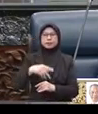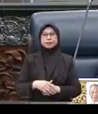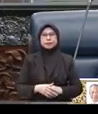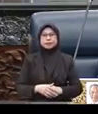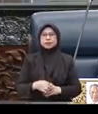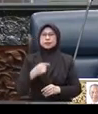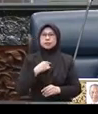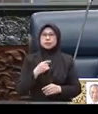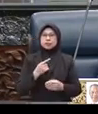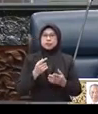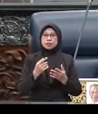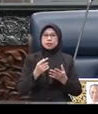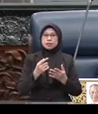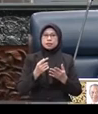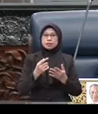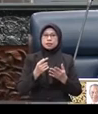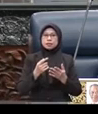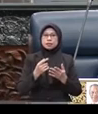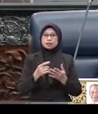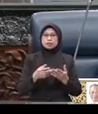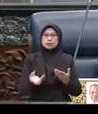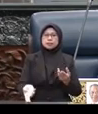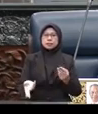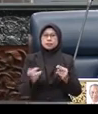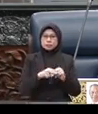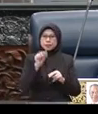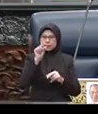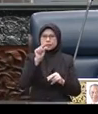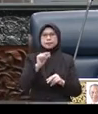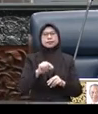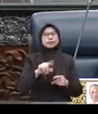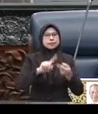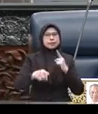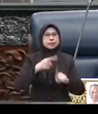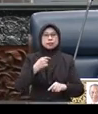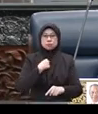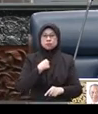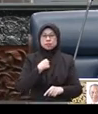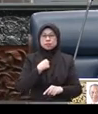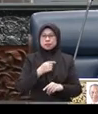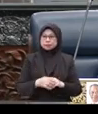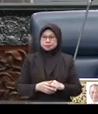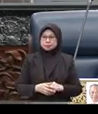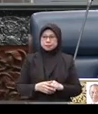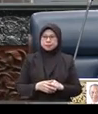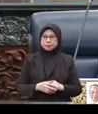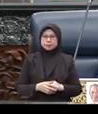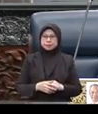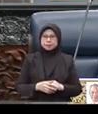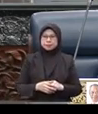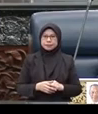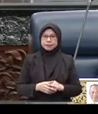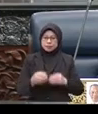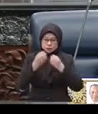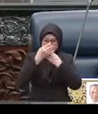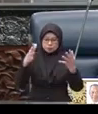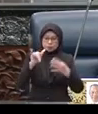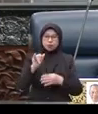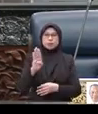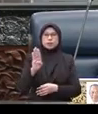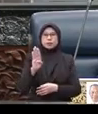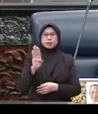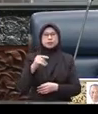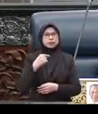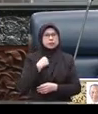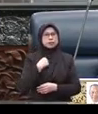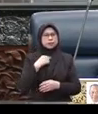menambah sedikit tentang apa yang rekan-rekan saya maklumkan kepada yang berhubungan